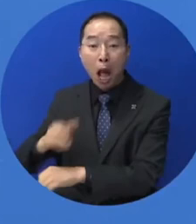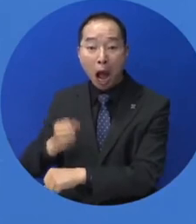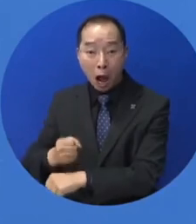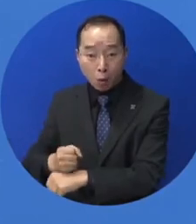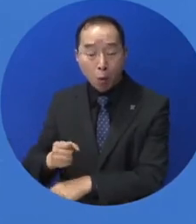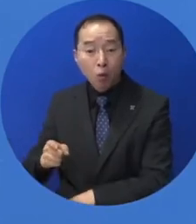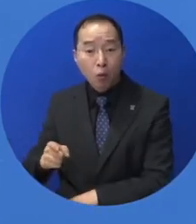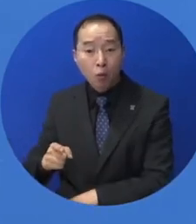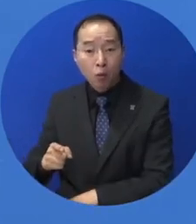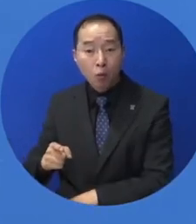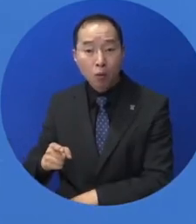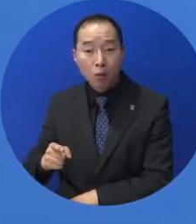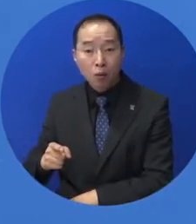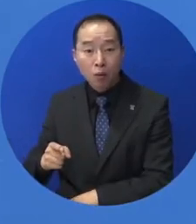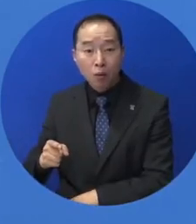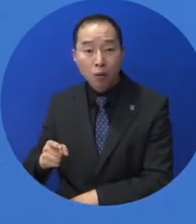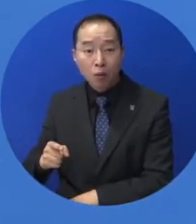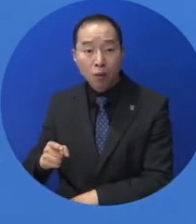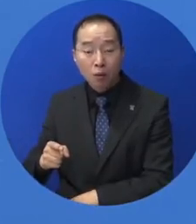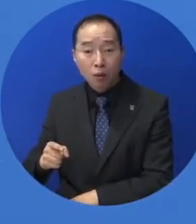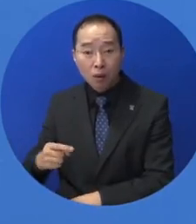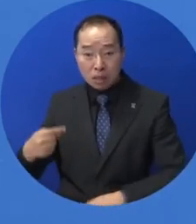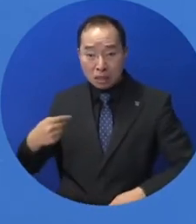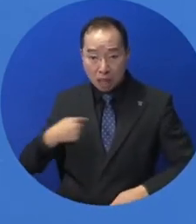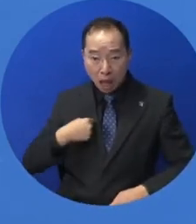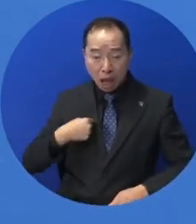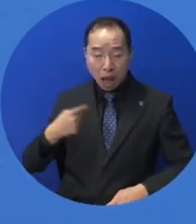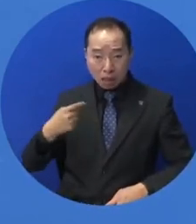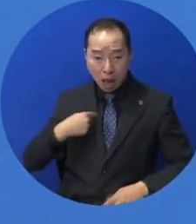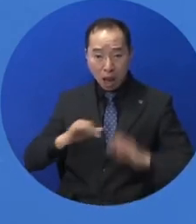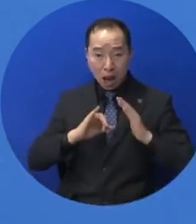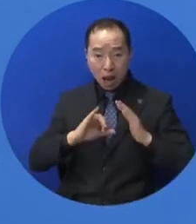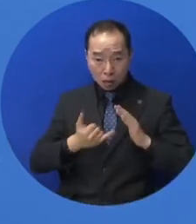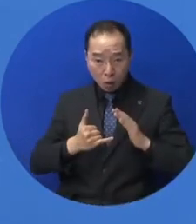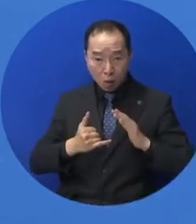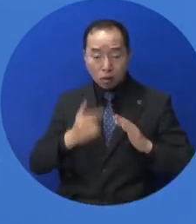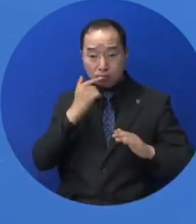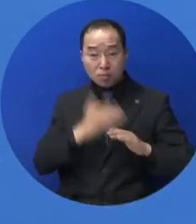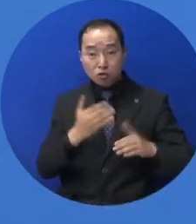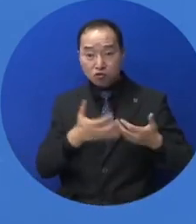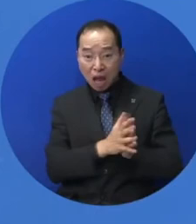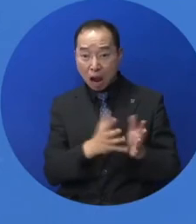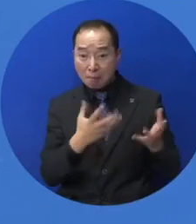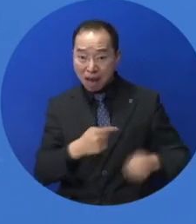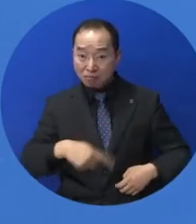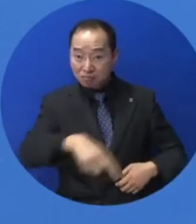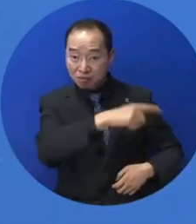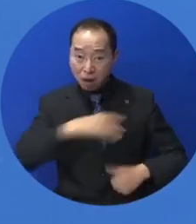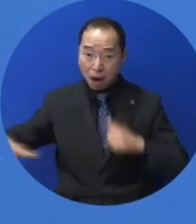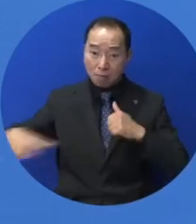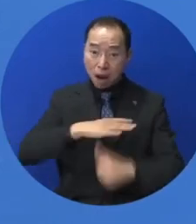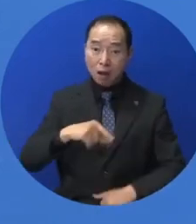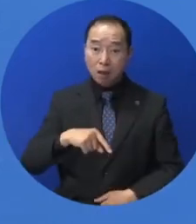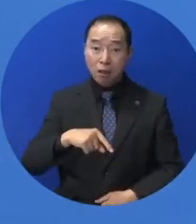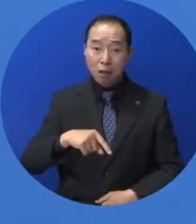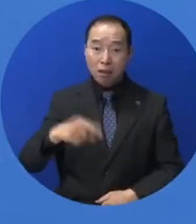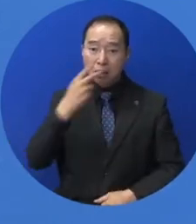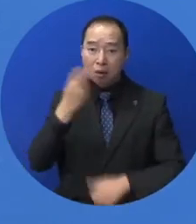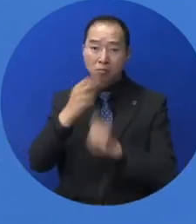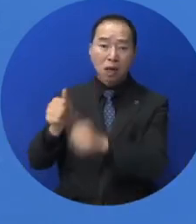억울한 그 저를 비롯한 저희 가족 또 민주당의 많은 분들을